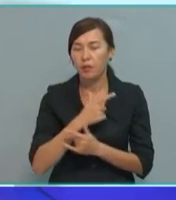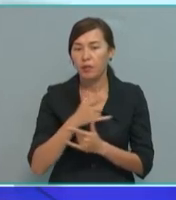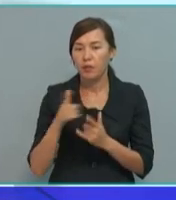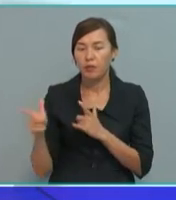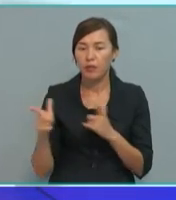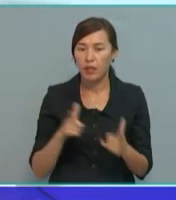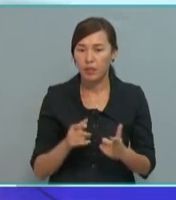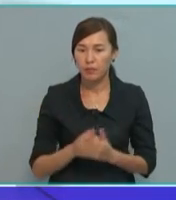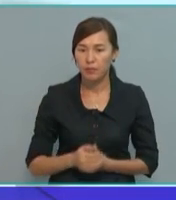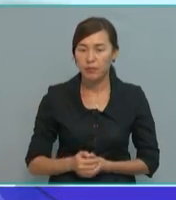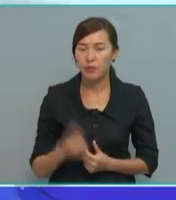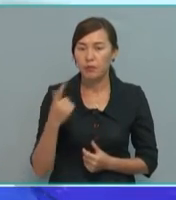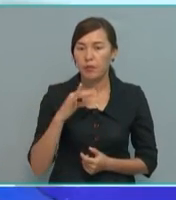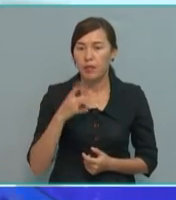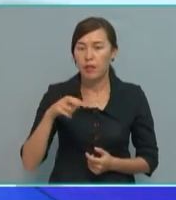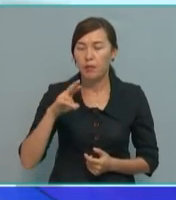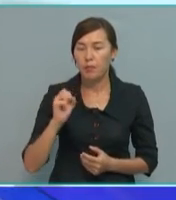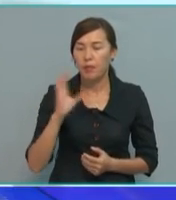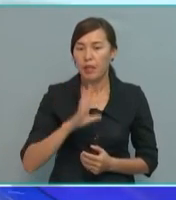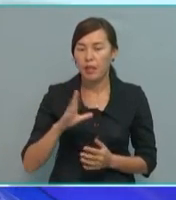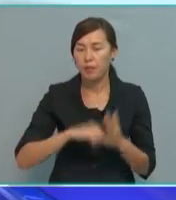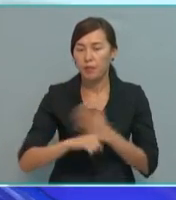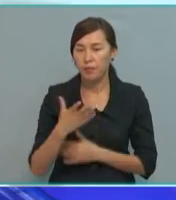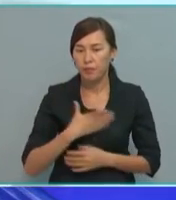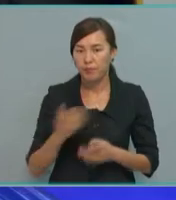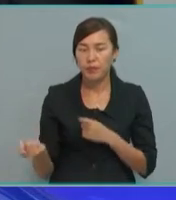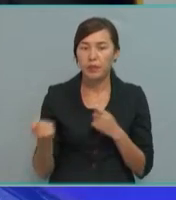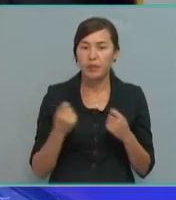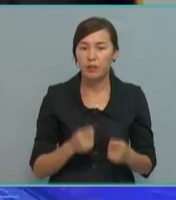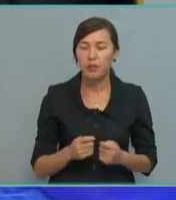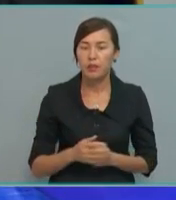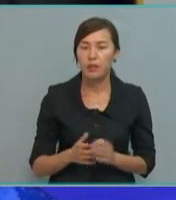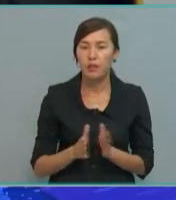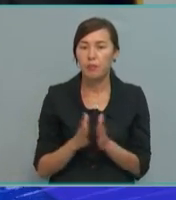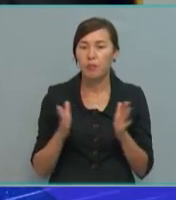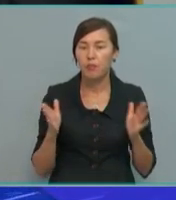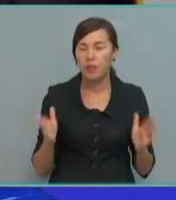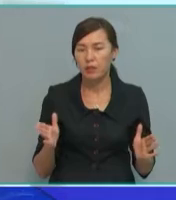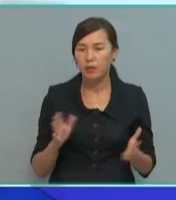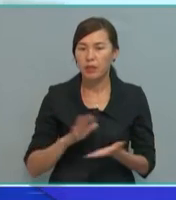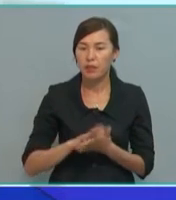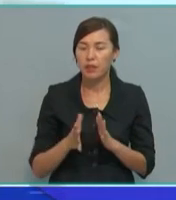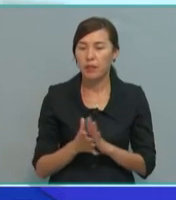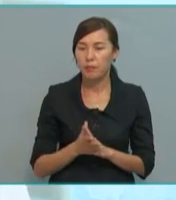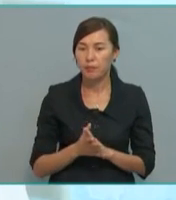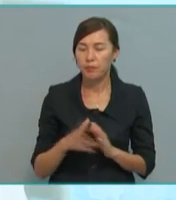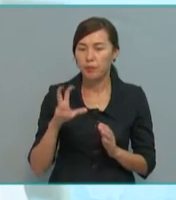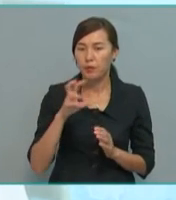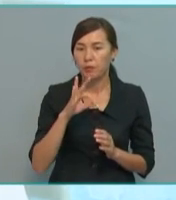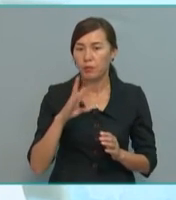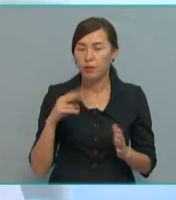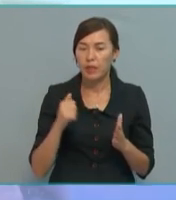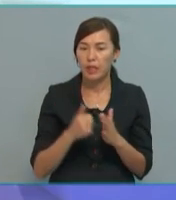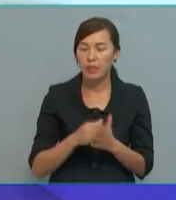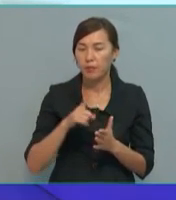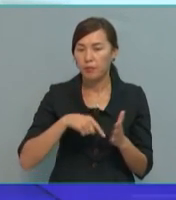дайынбыз. 1 миллиард қаржы осы тамыз айынан бастап біздің қолымызда тұр. Максималды шегі 300 миллионға дейін